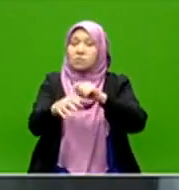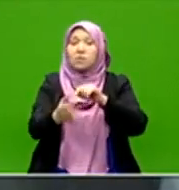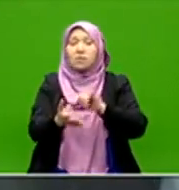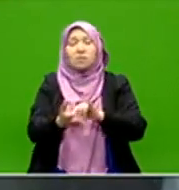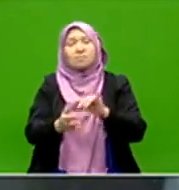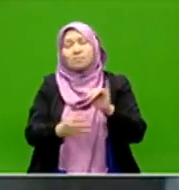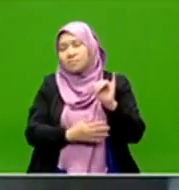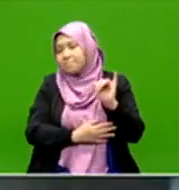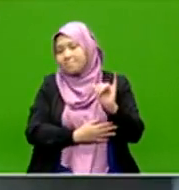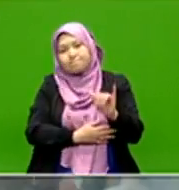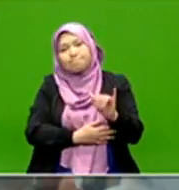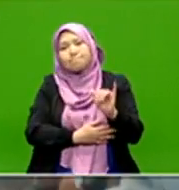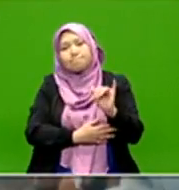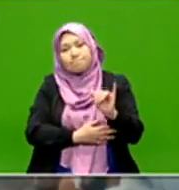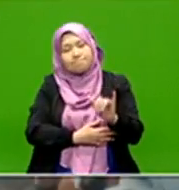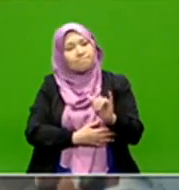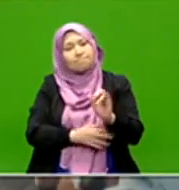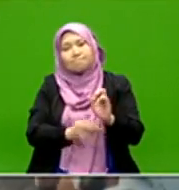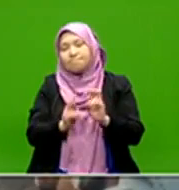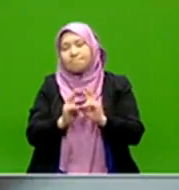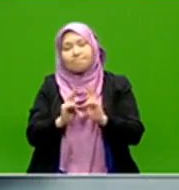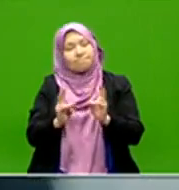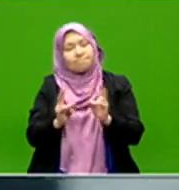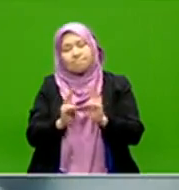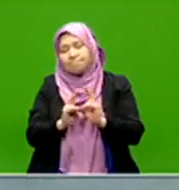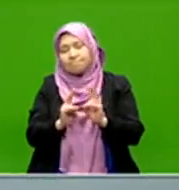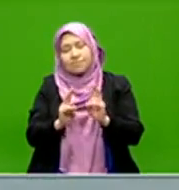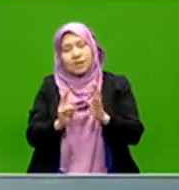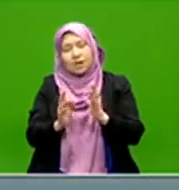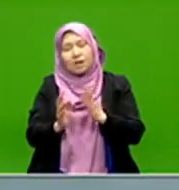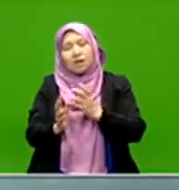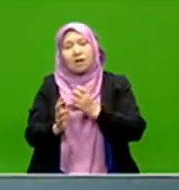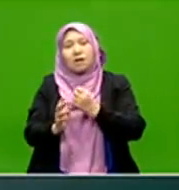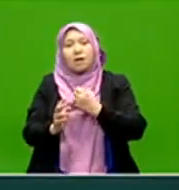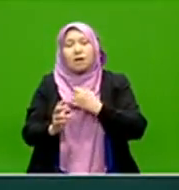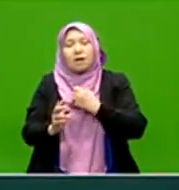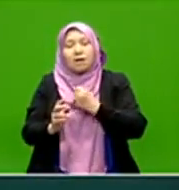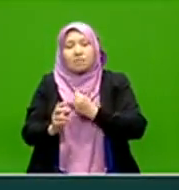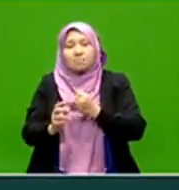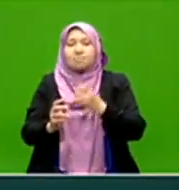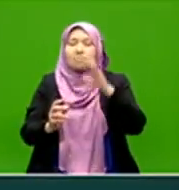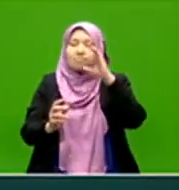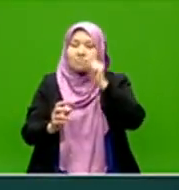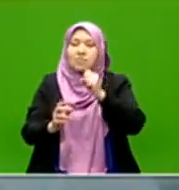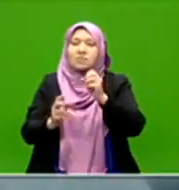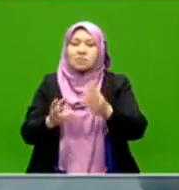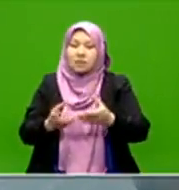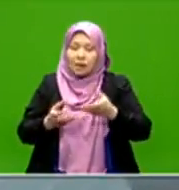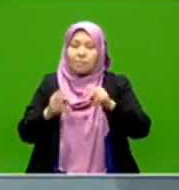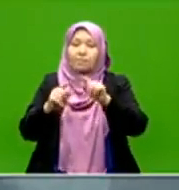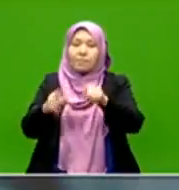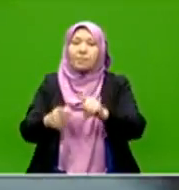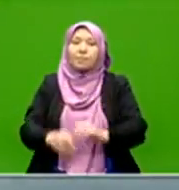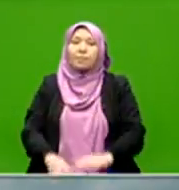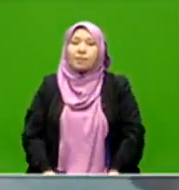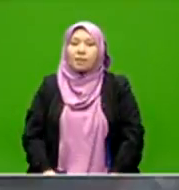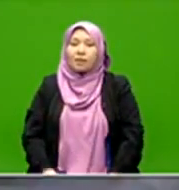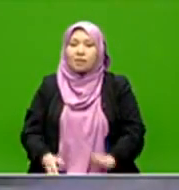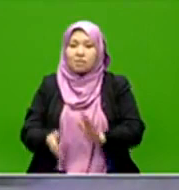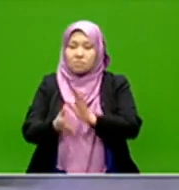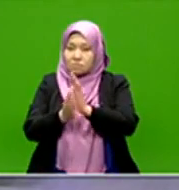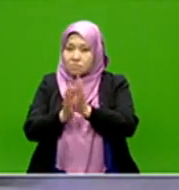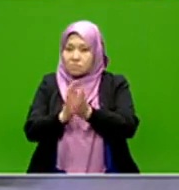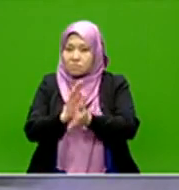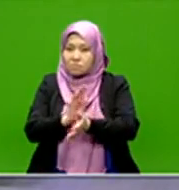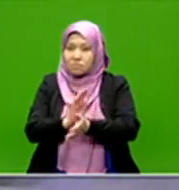memang amat-amat menginsafkan Ustaz, betul, Ustaz. Ya meninggalkan segala-gala yang ada Ustaz meninggalkan harta family